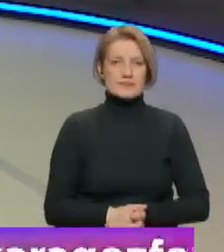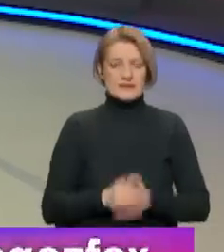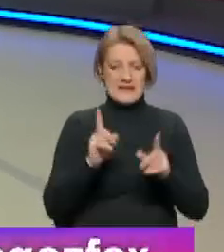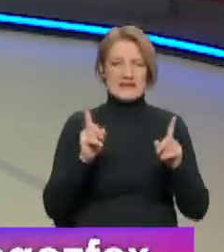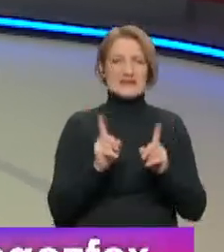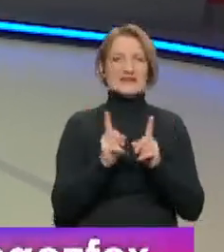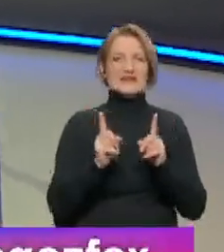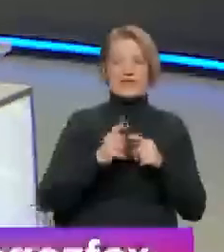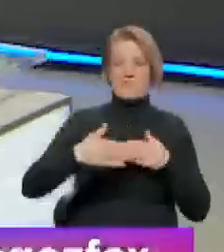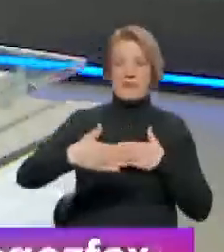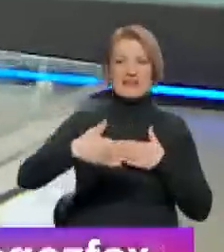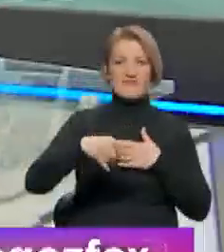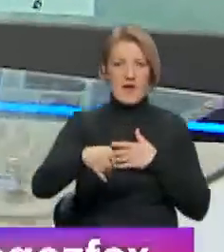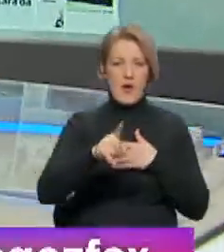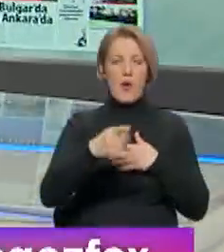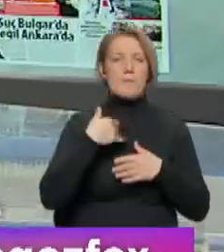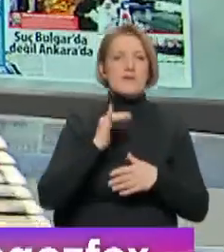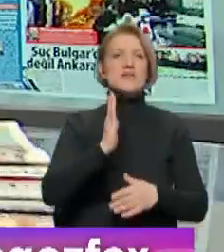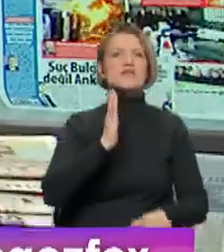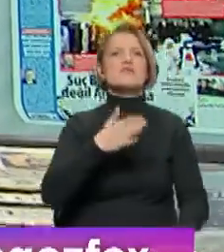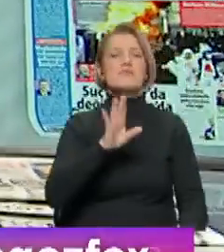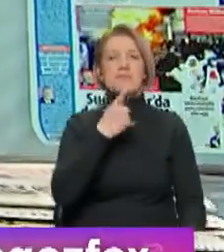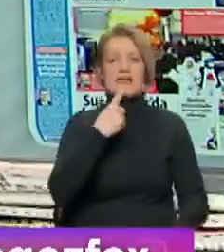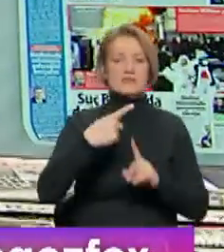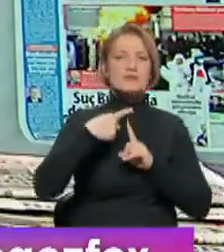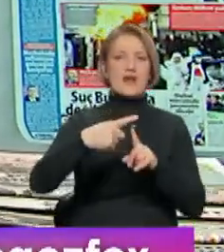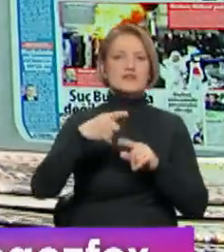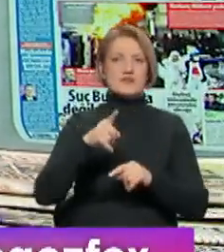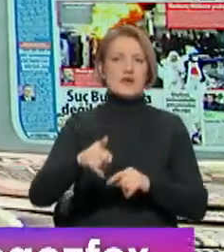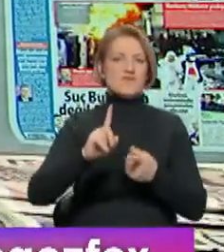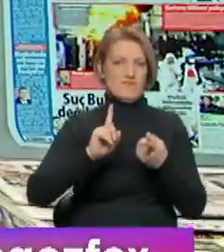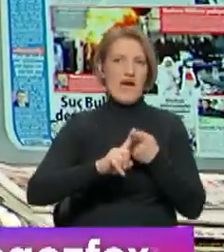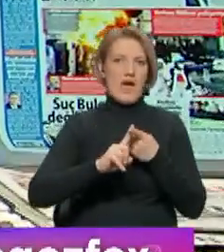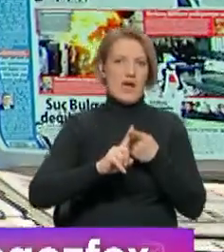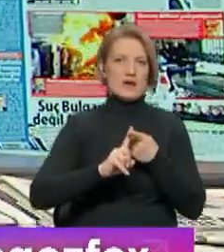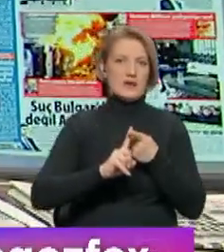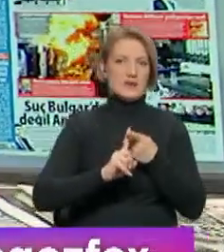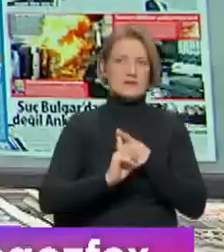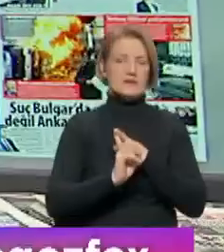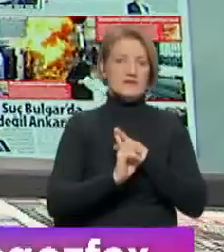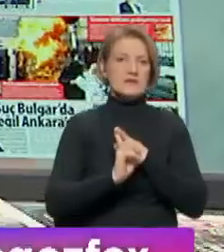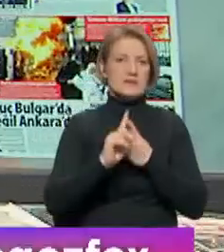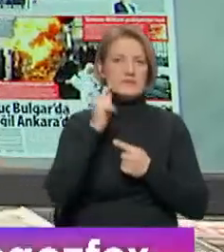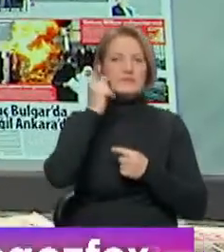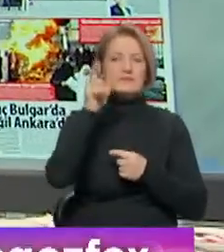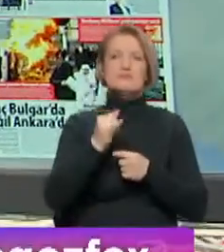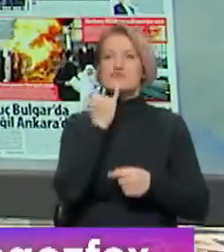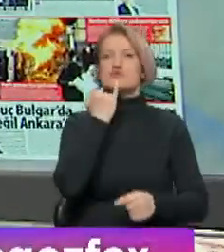kısa mesafe ben o mesafeye gidemem diyen taksici ve ee Yolcuları